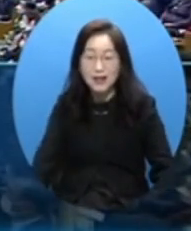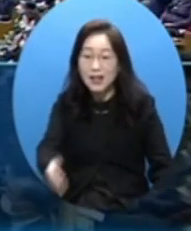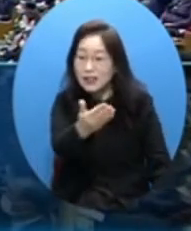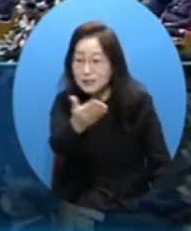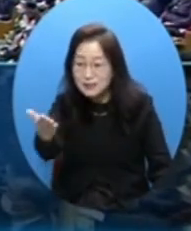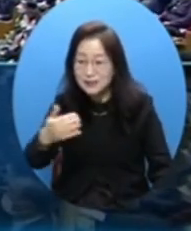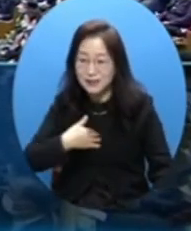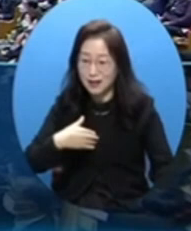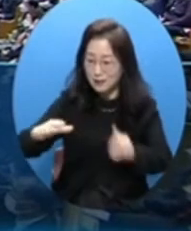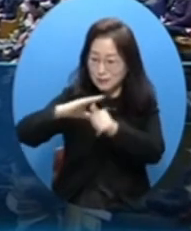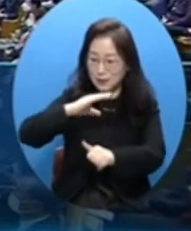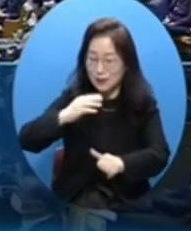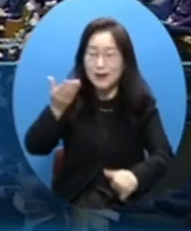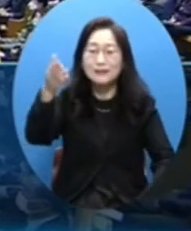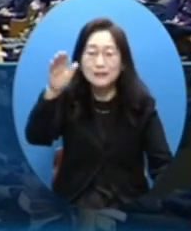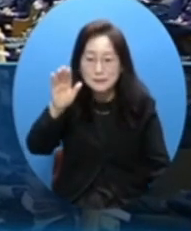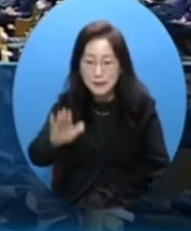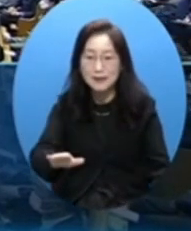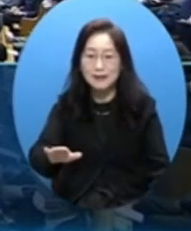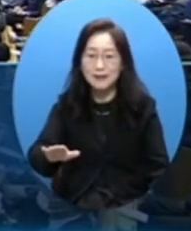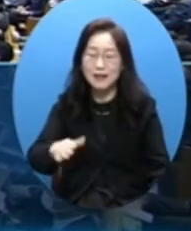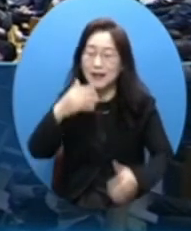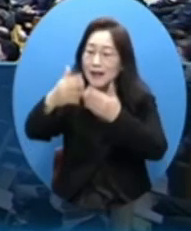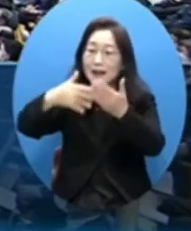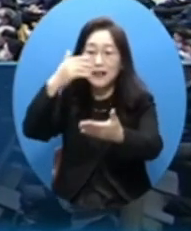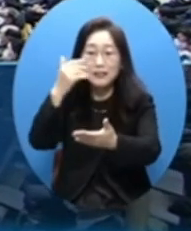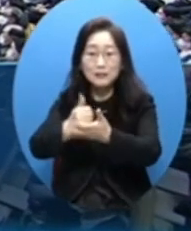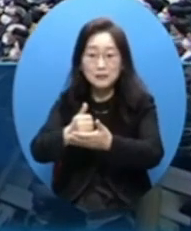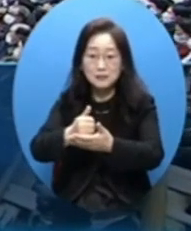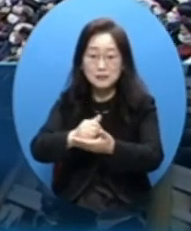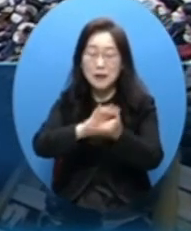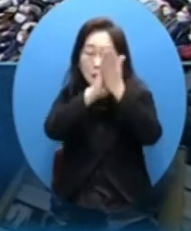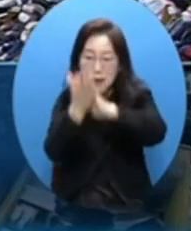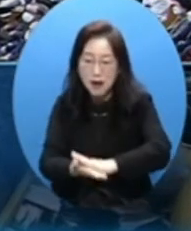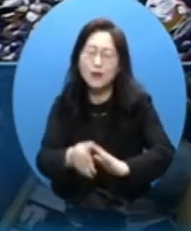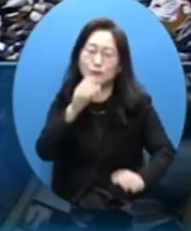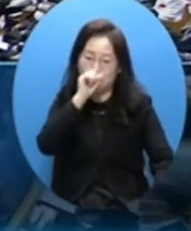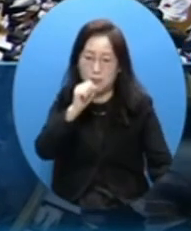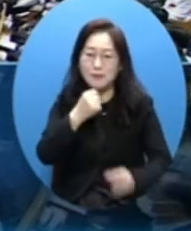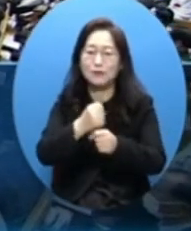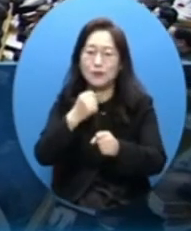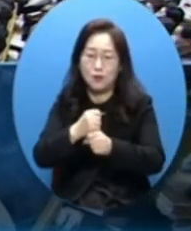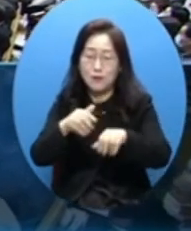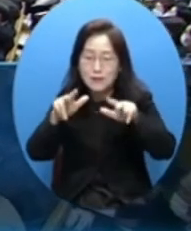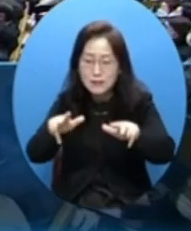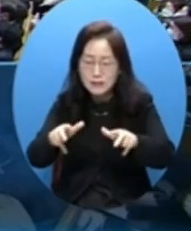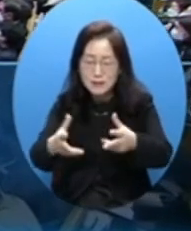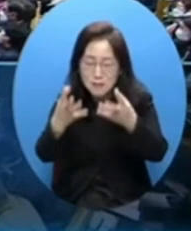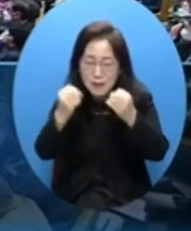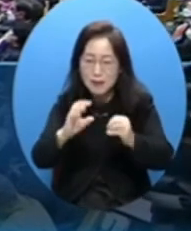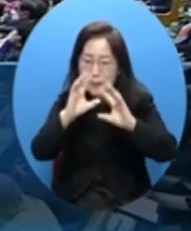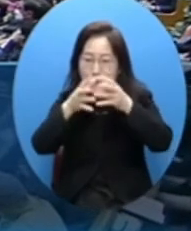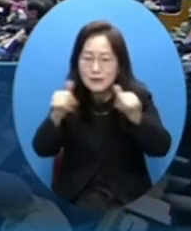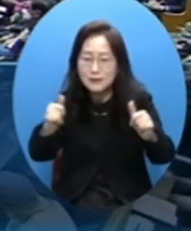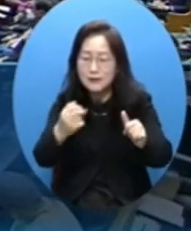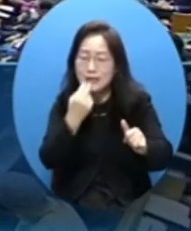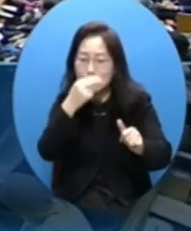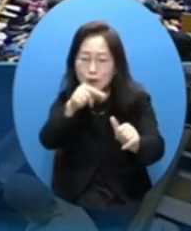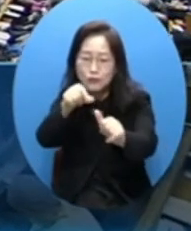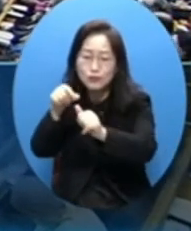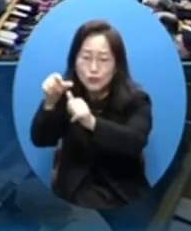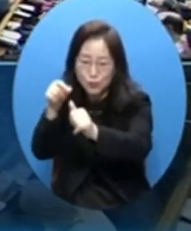당신들은 나를 헤아려 하였으나 하나님은 그것을 손으로 받고사 오늘과 같이 많은 백성의 생명을 구원하게